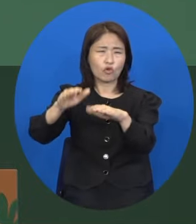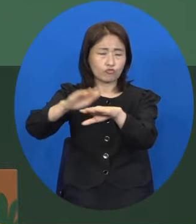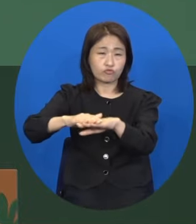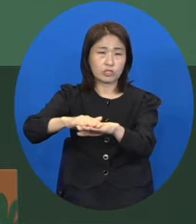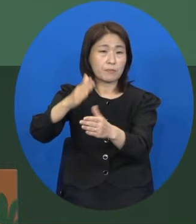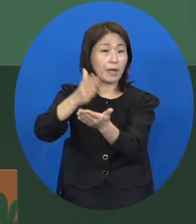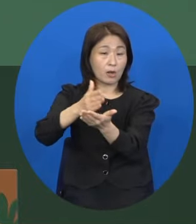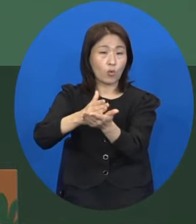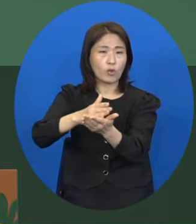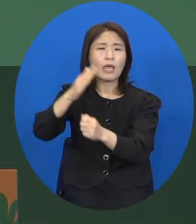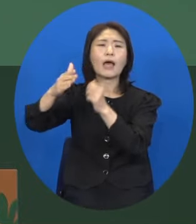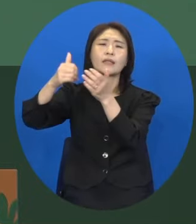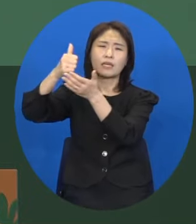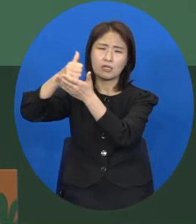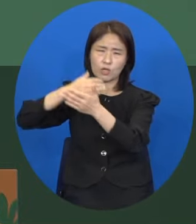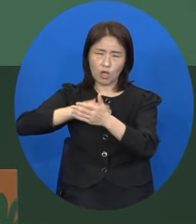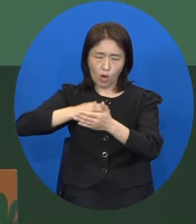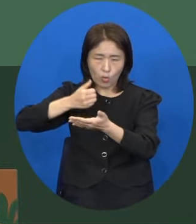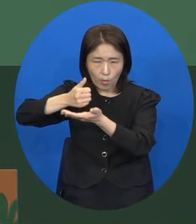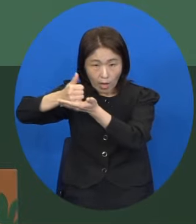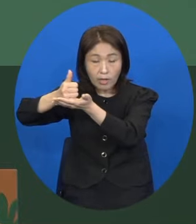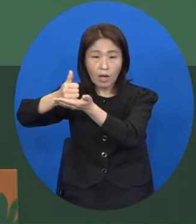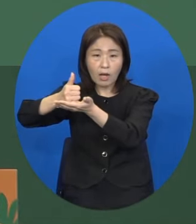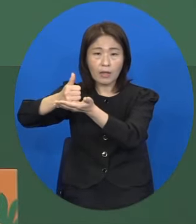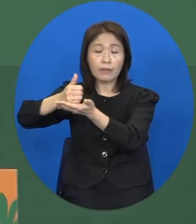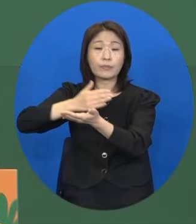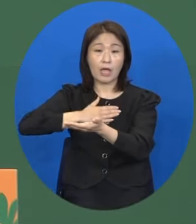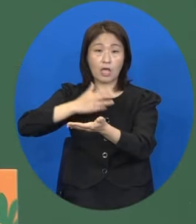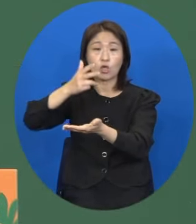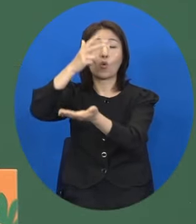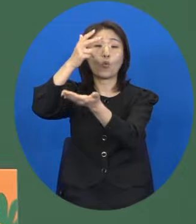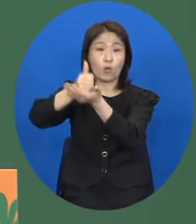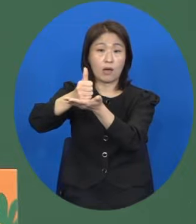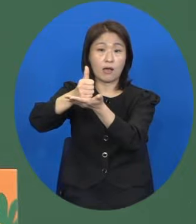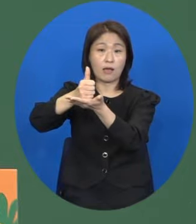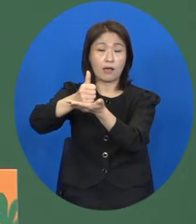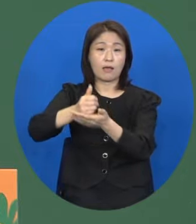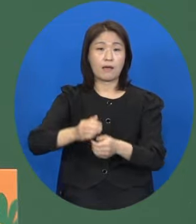하나님을 경외하라. 나는 여호와니라.